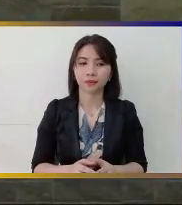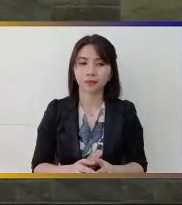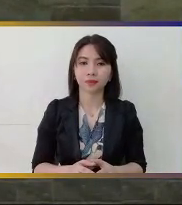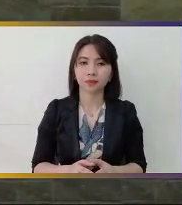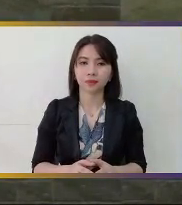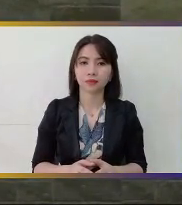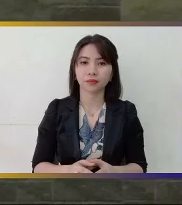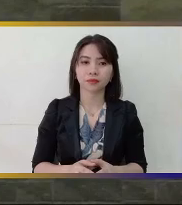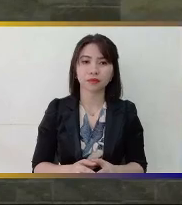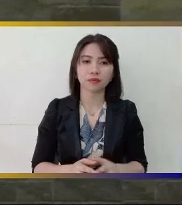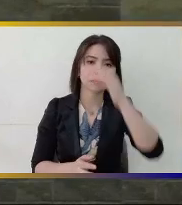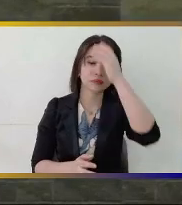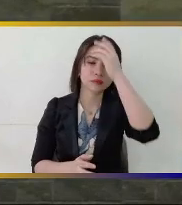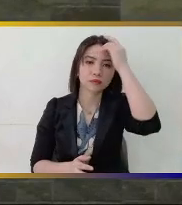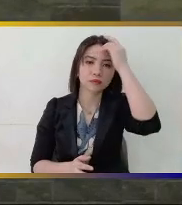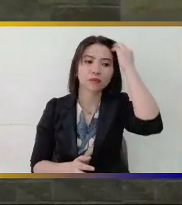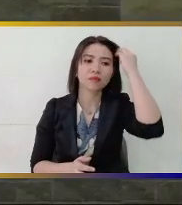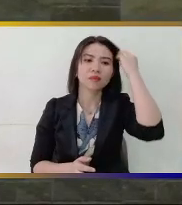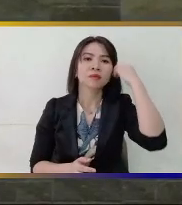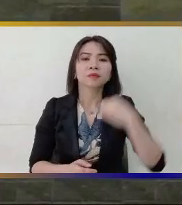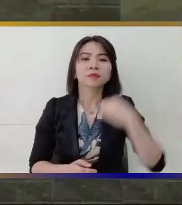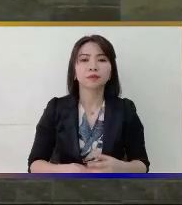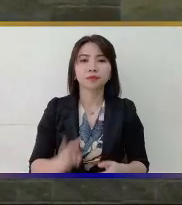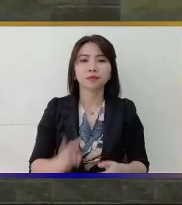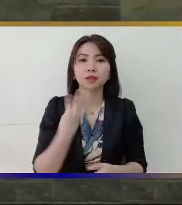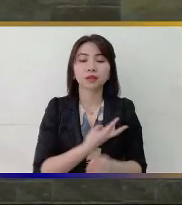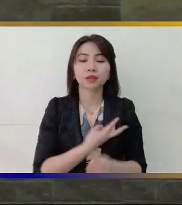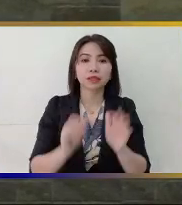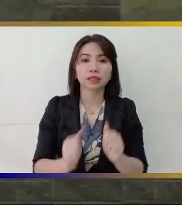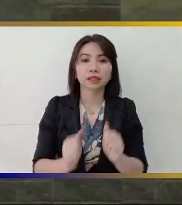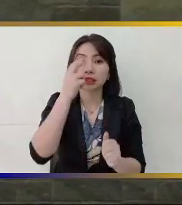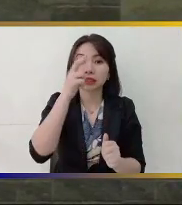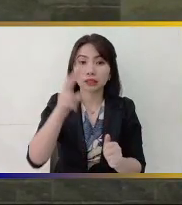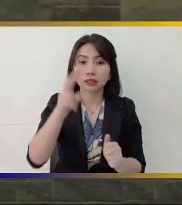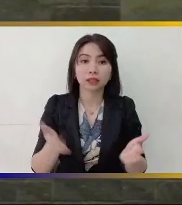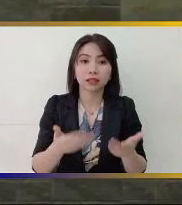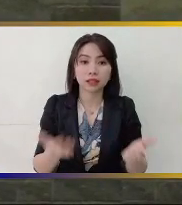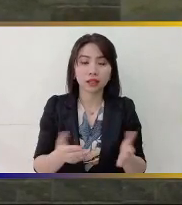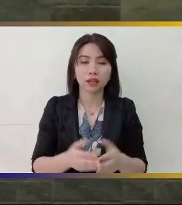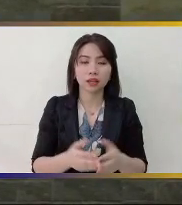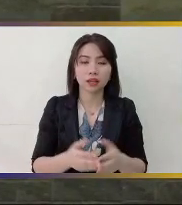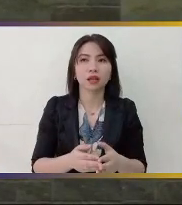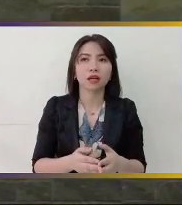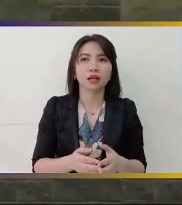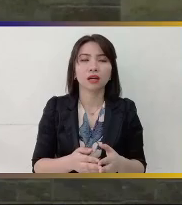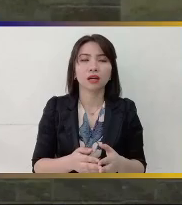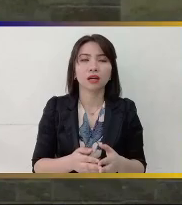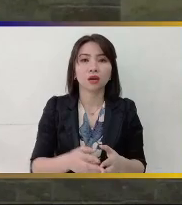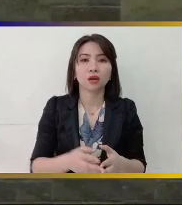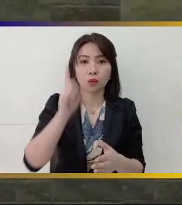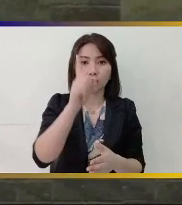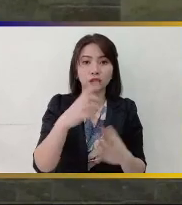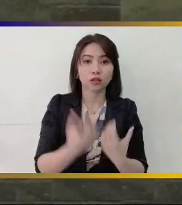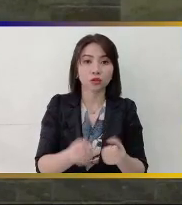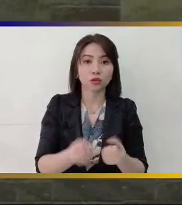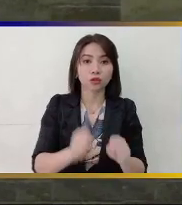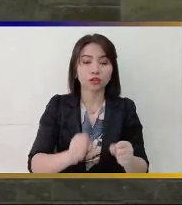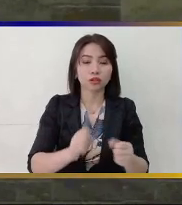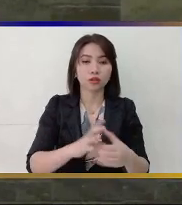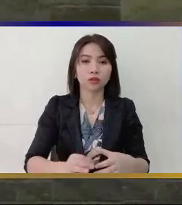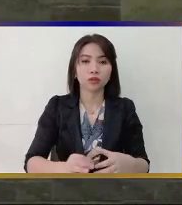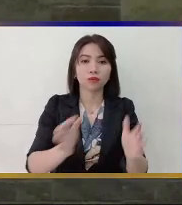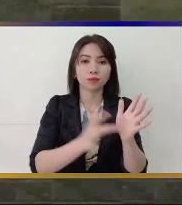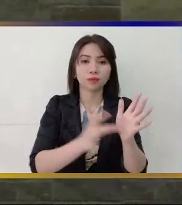naniniwala na dito ay makikita po natin ang picture, ang kalagayan ng isang Kristiyano na nakakapakinig,